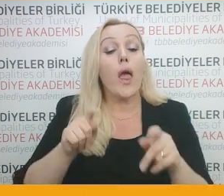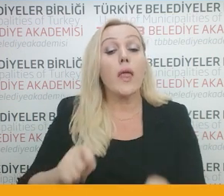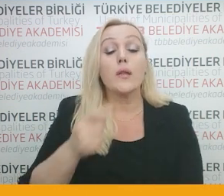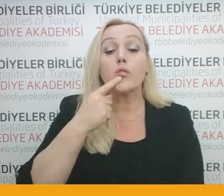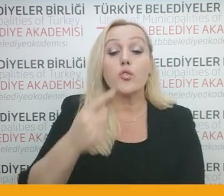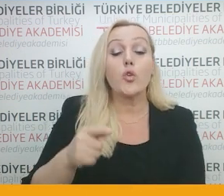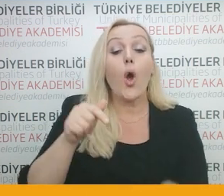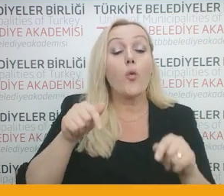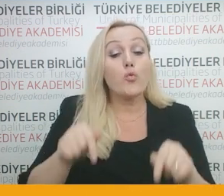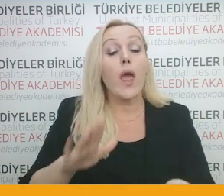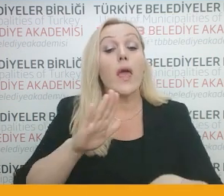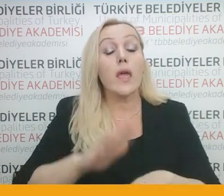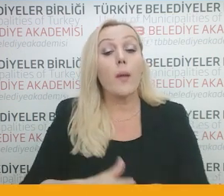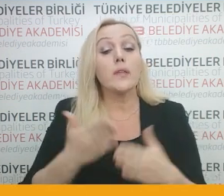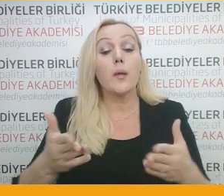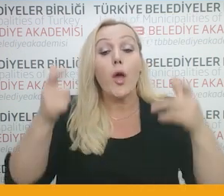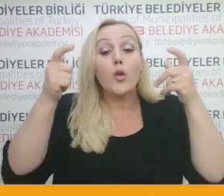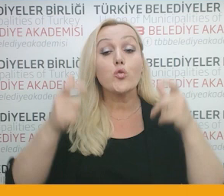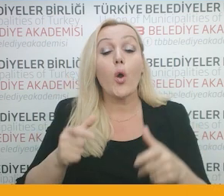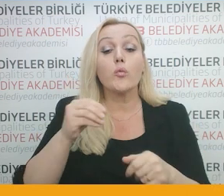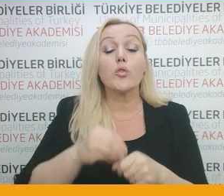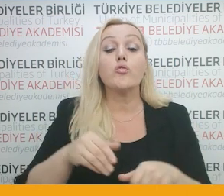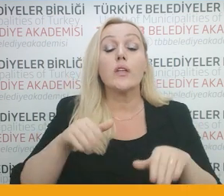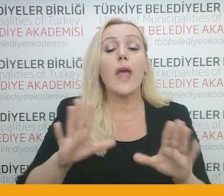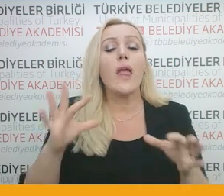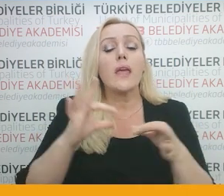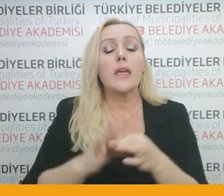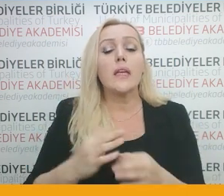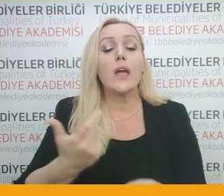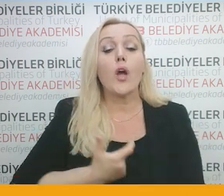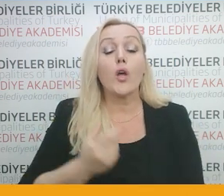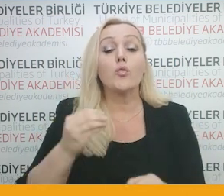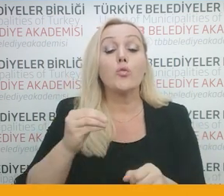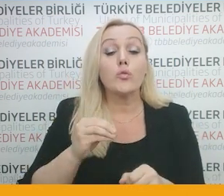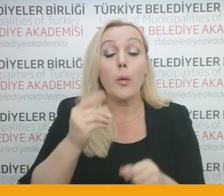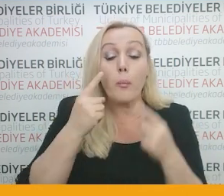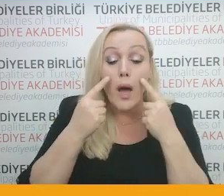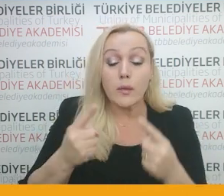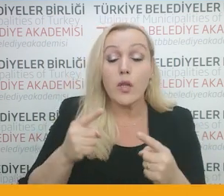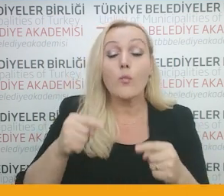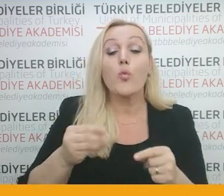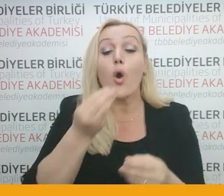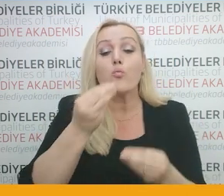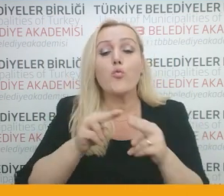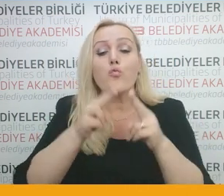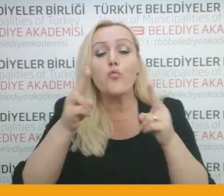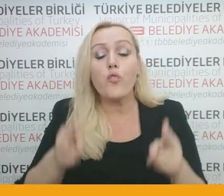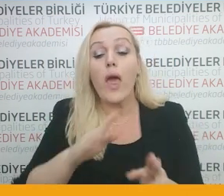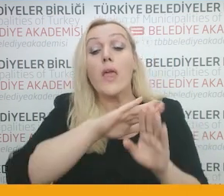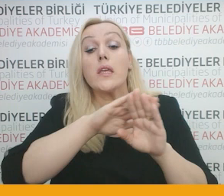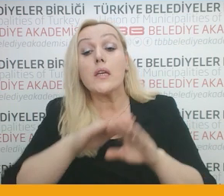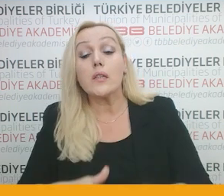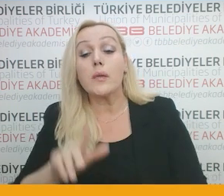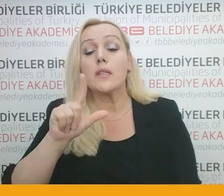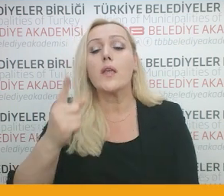yaptınız. Ancak sorumluluk alanı içerisinde değil, ilgili mevzuat uyarınca bu büfelerin yıkımı gerekiyor. Dolayısıyla buraya bir para harcanmış ve burada kamu zararı var diyor.